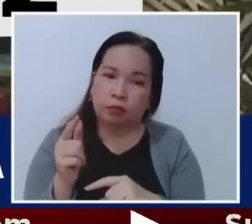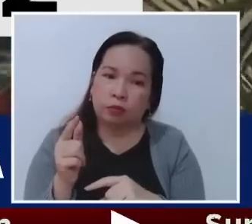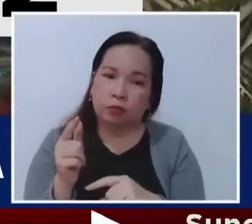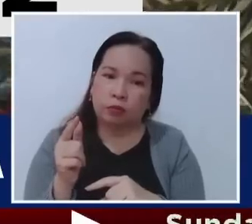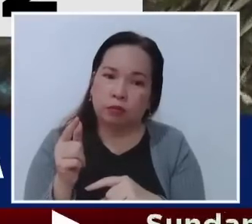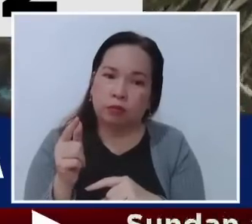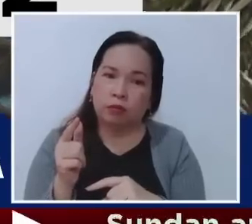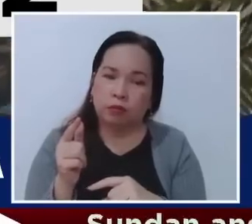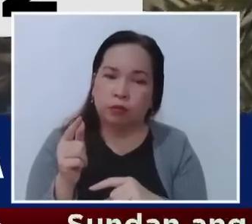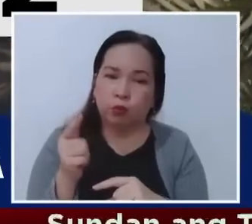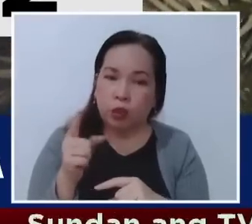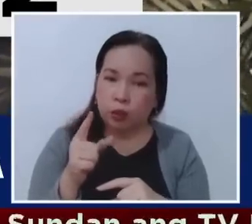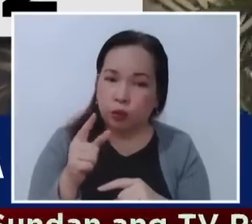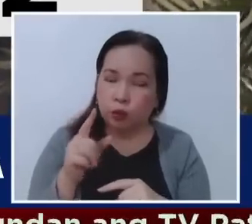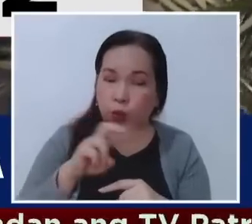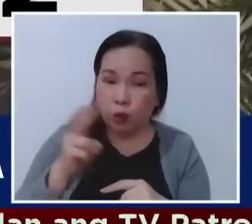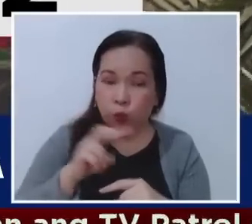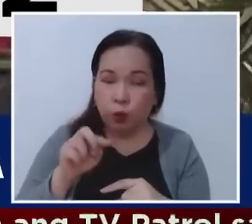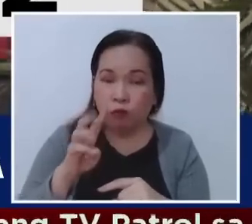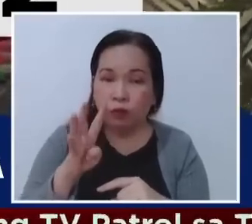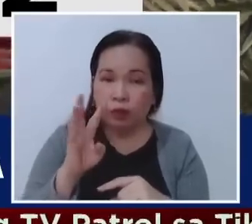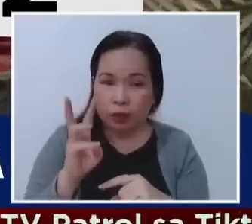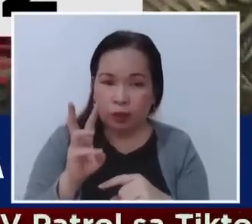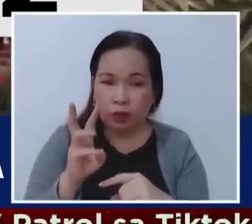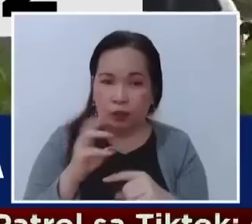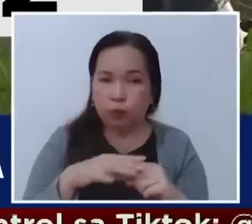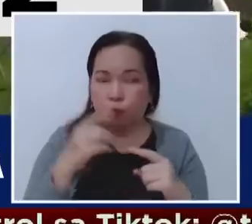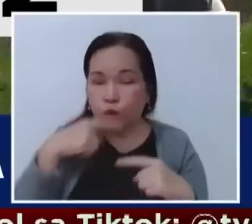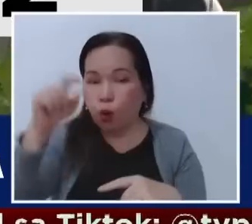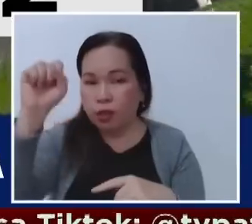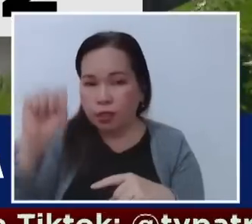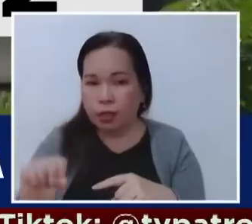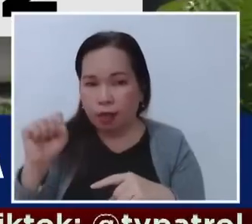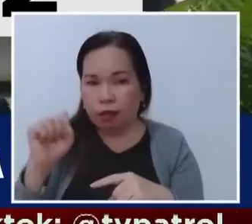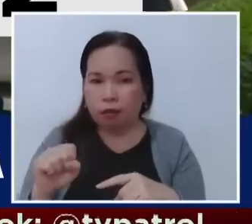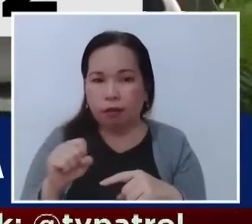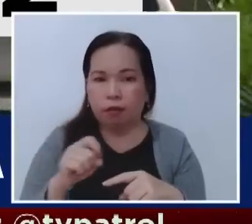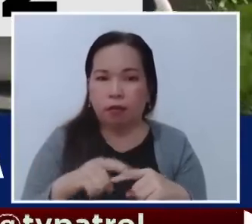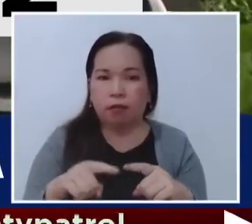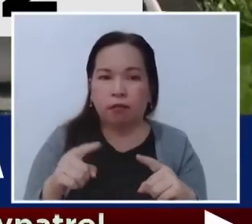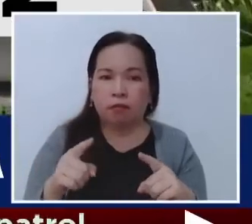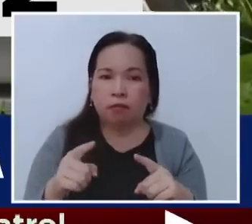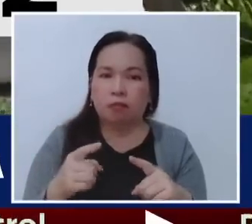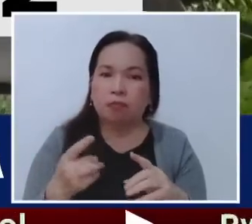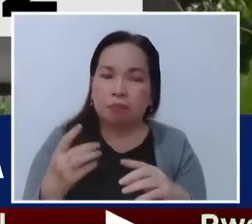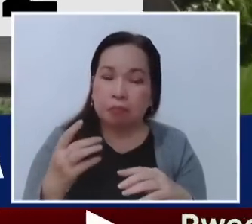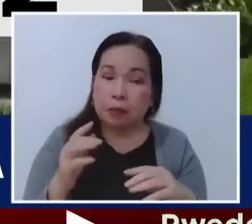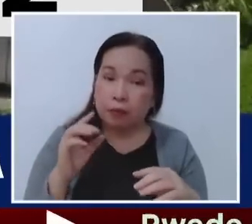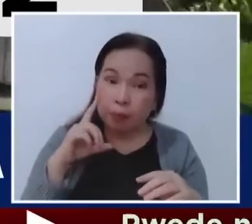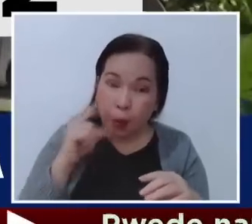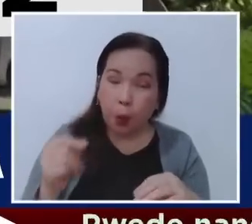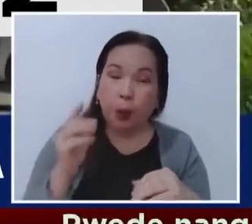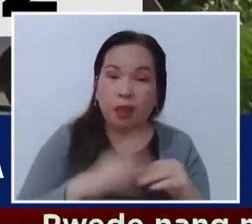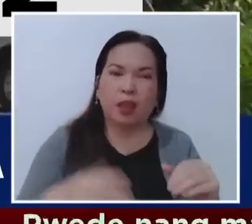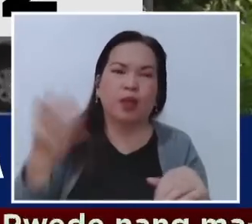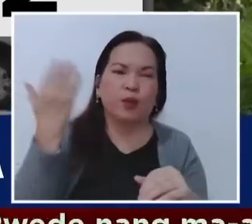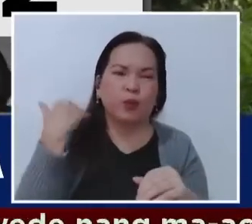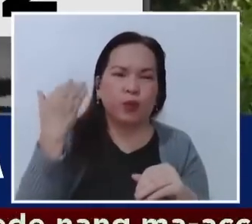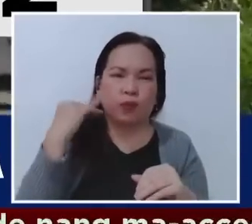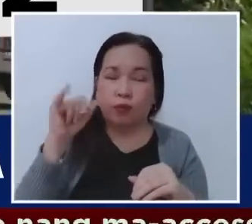May 22. Mabilis ito kumpara sa 21.67 kph travel speed ng sasakyan sa